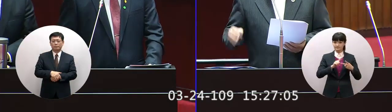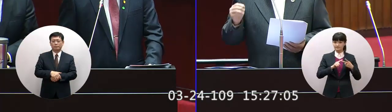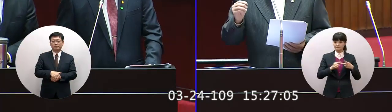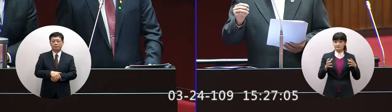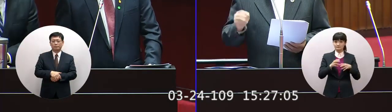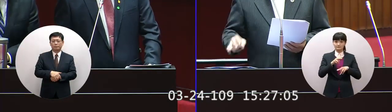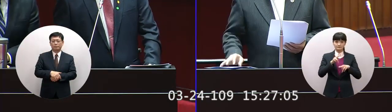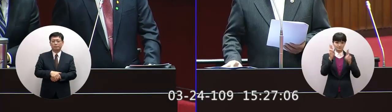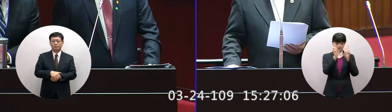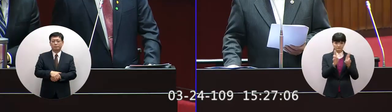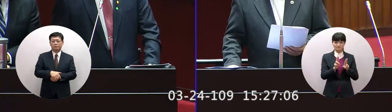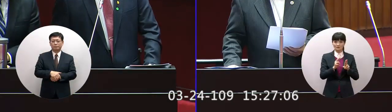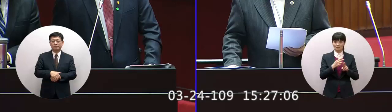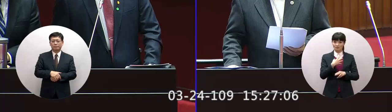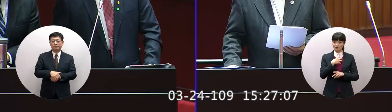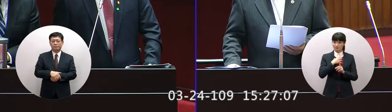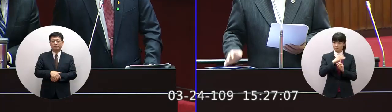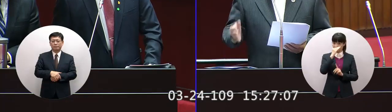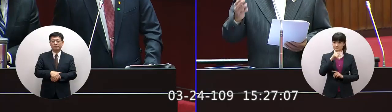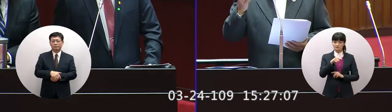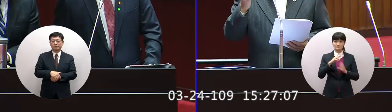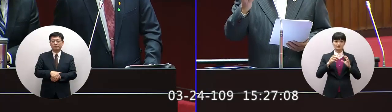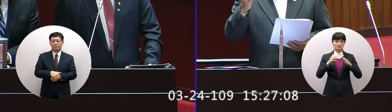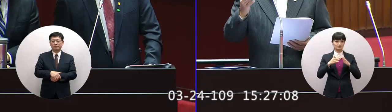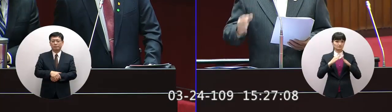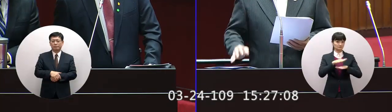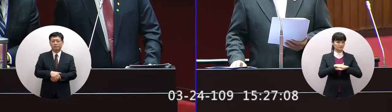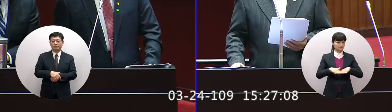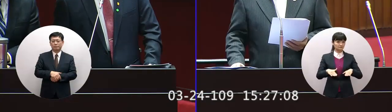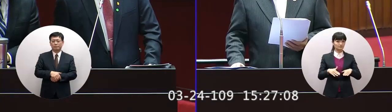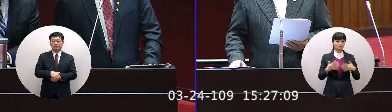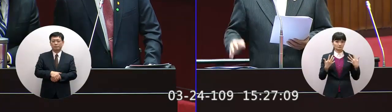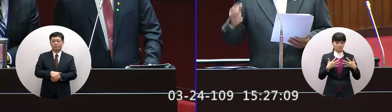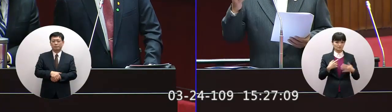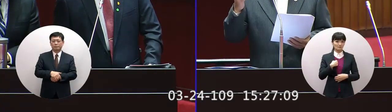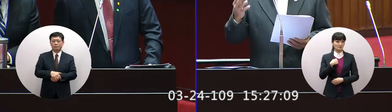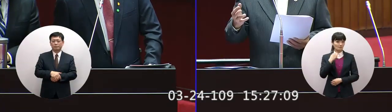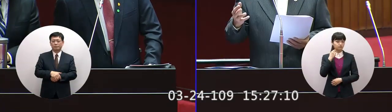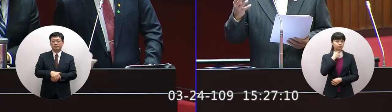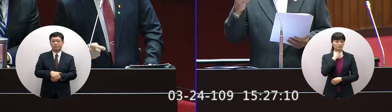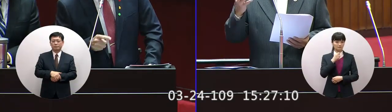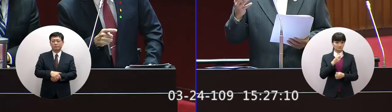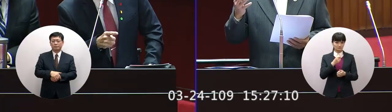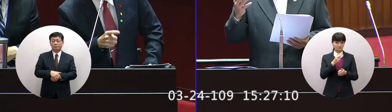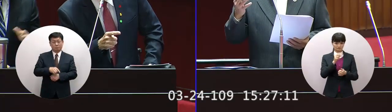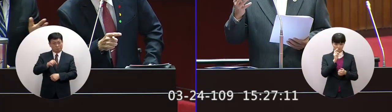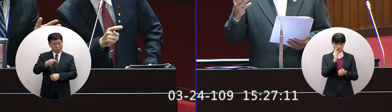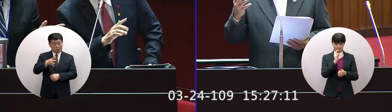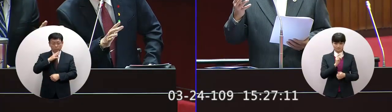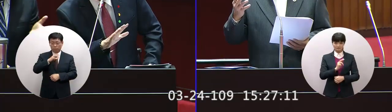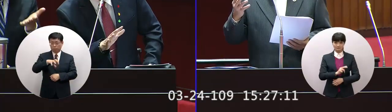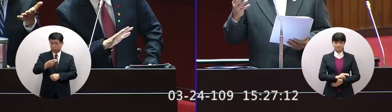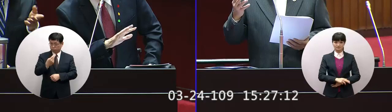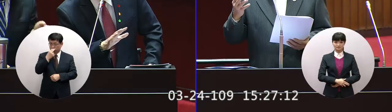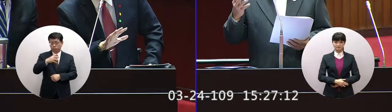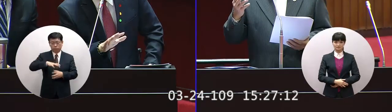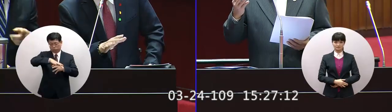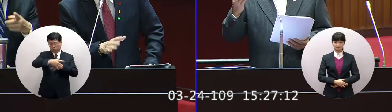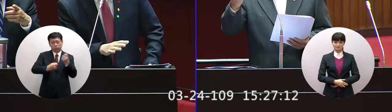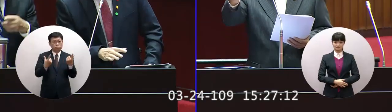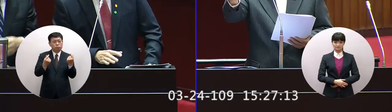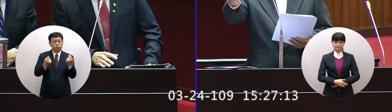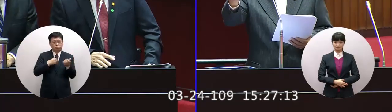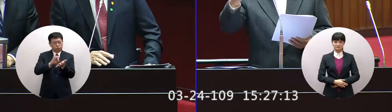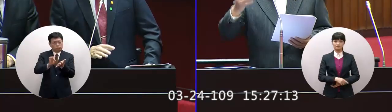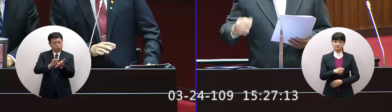风险高，这是真正国家安全的问题，我请院长一定要参考。我们现在 的因为燃气的部分，全世界都普